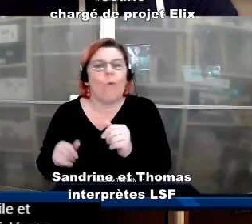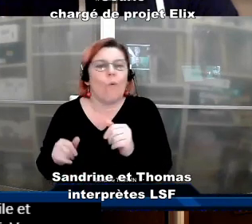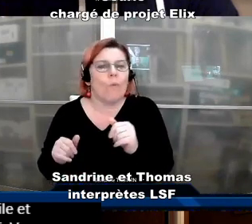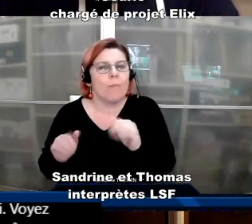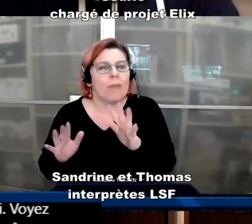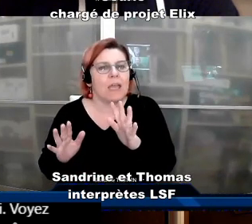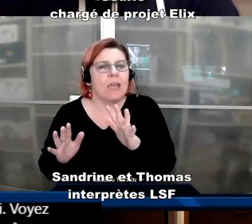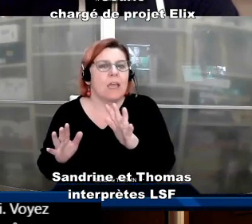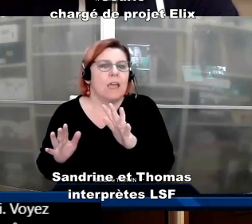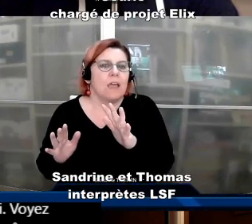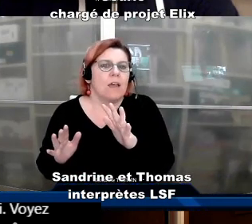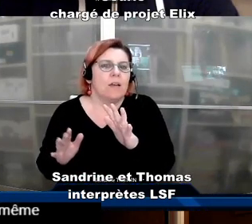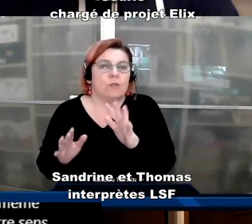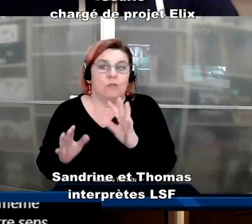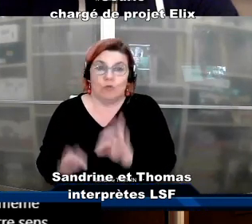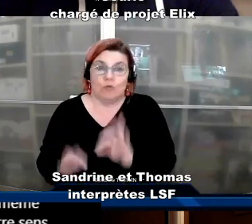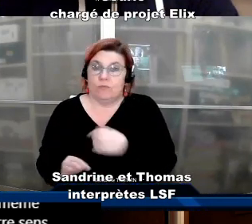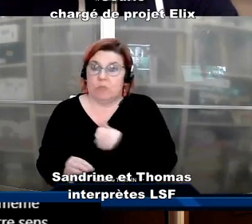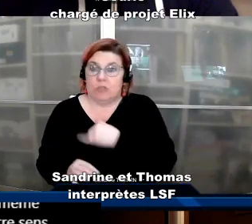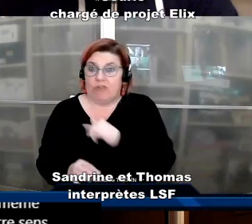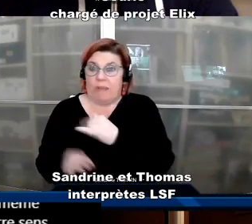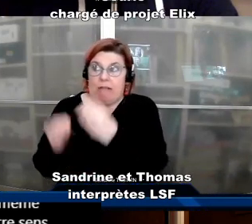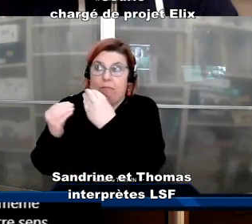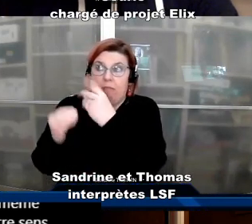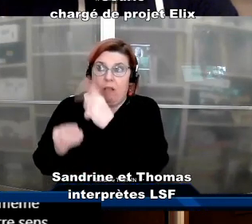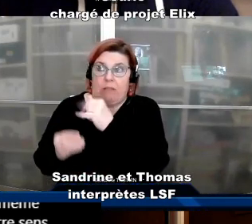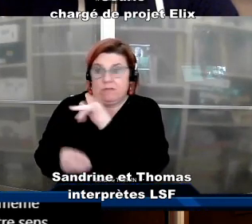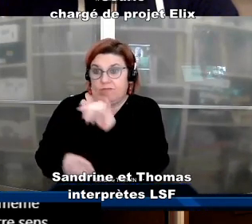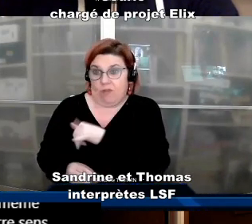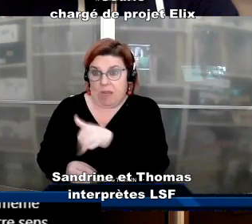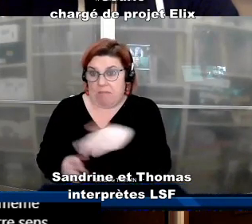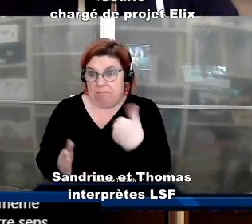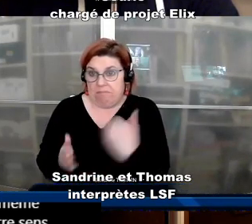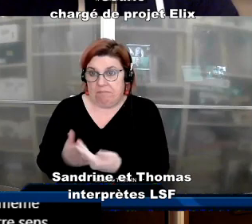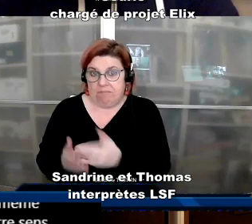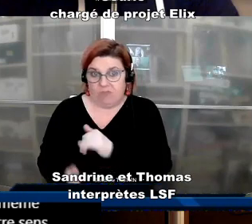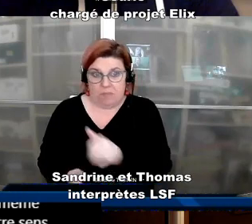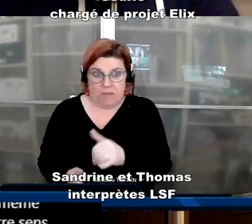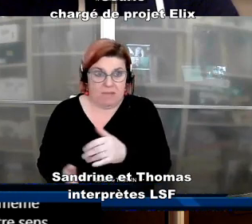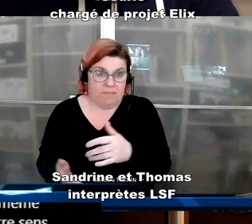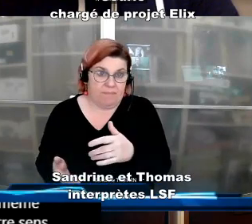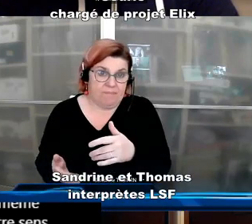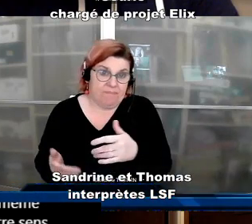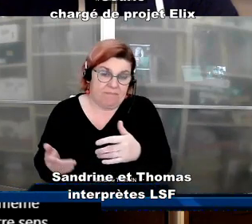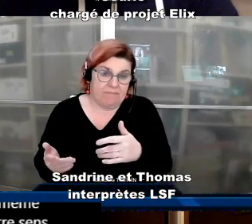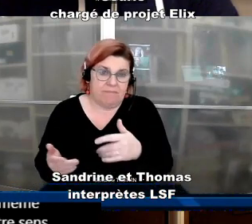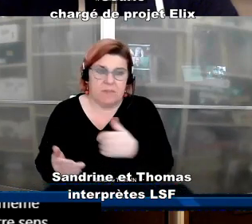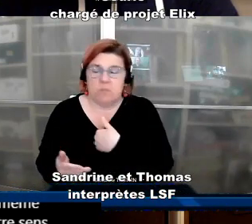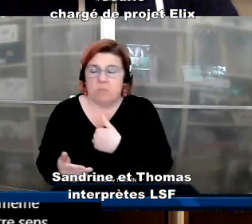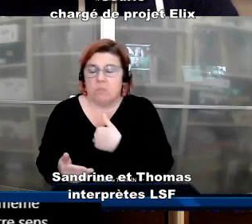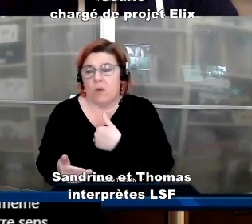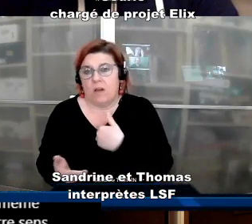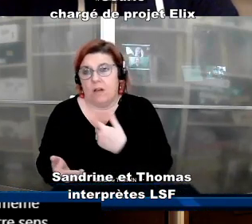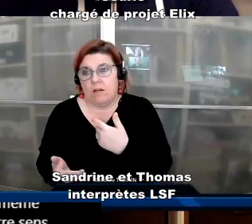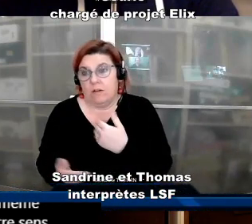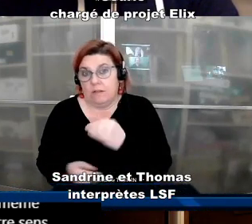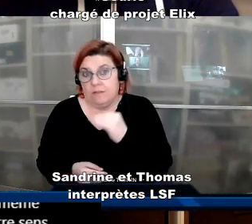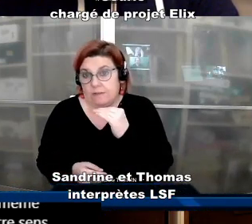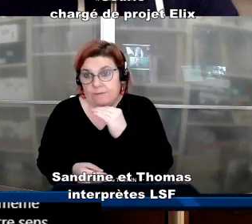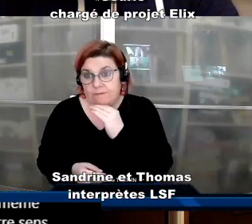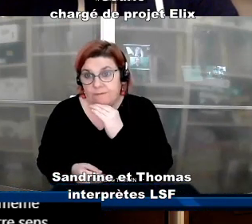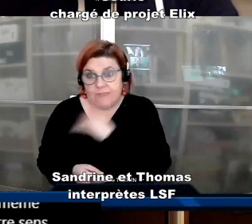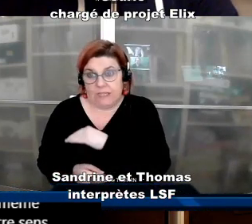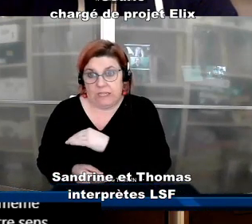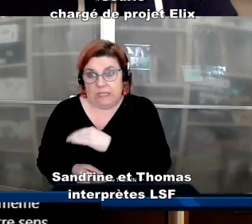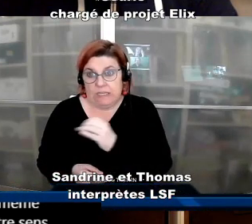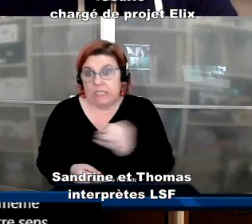mais disons non, effectivement, moi, j'ai jamais pris un cours de langue des signes. Après, j'ai été très vite dans le quotidien avec